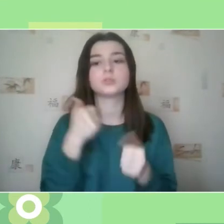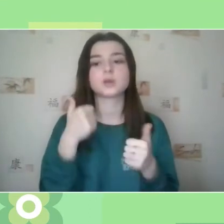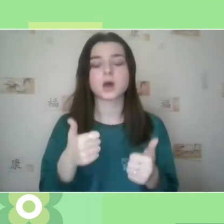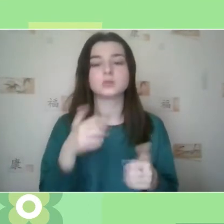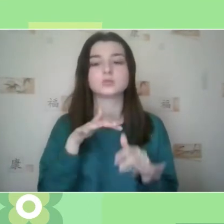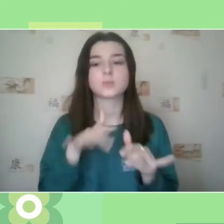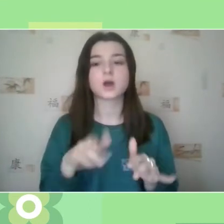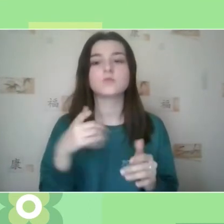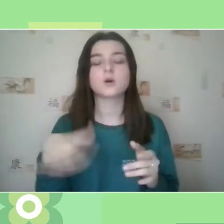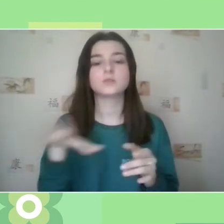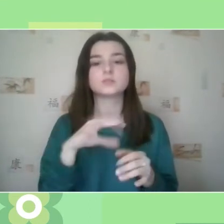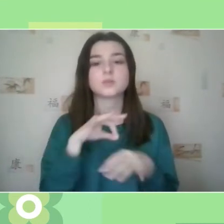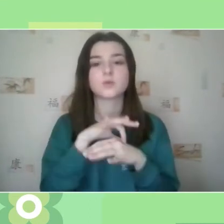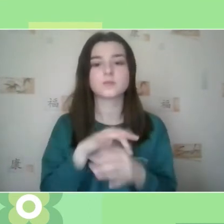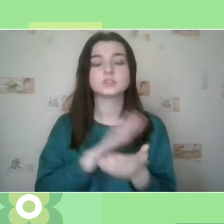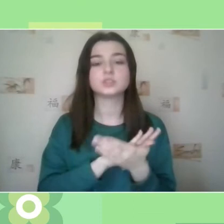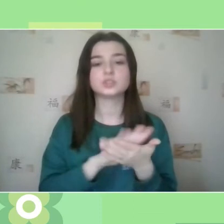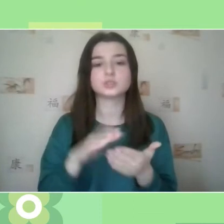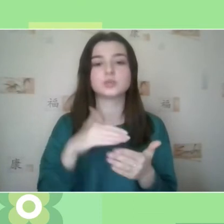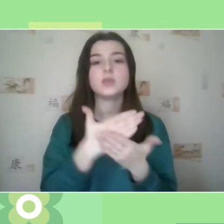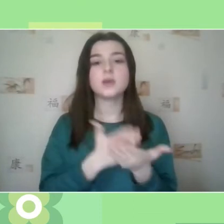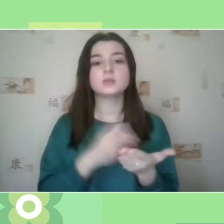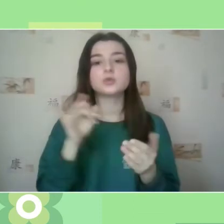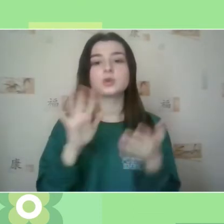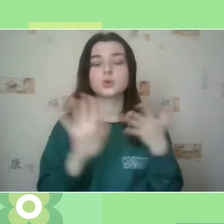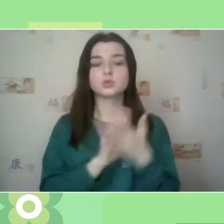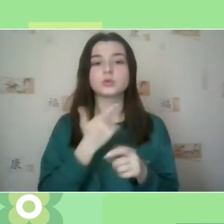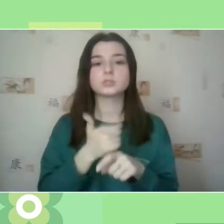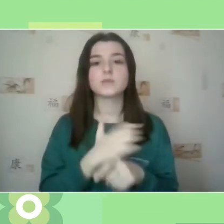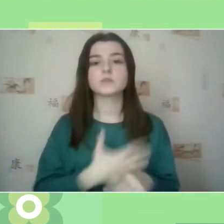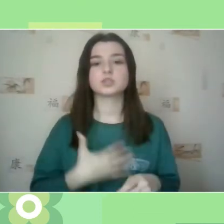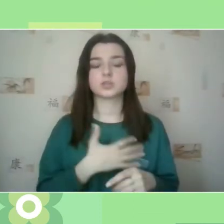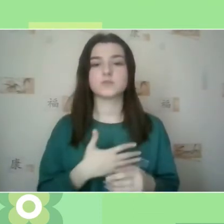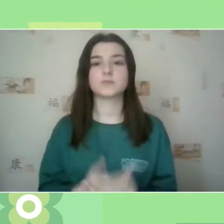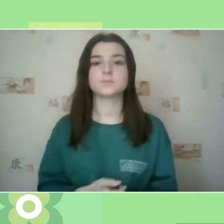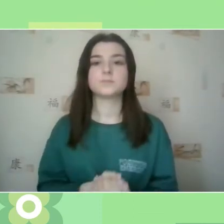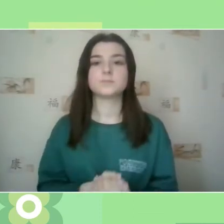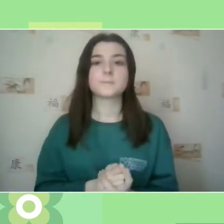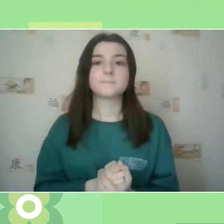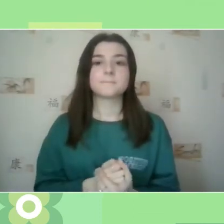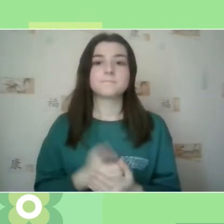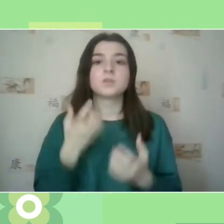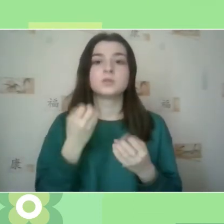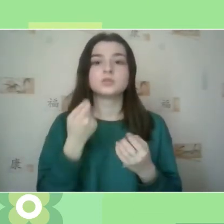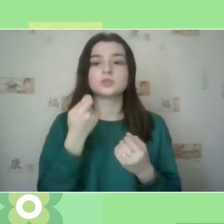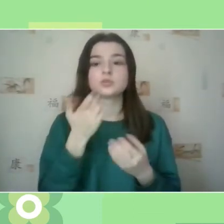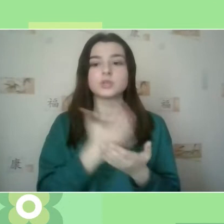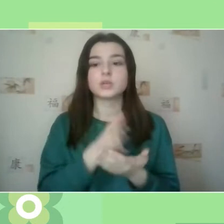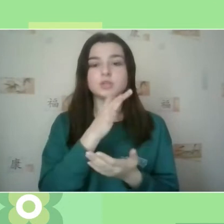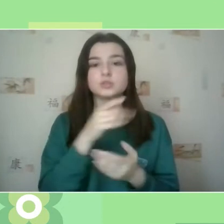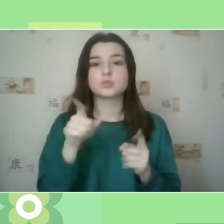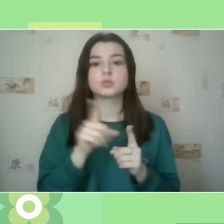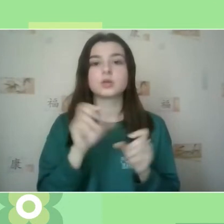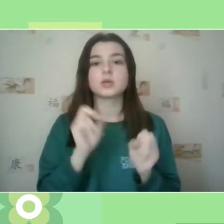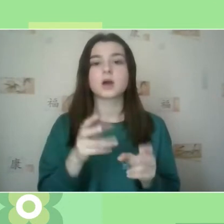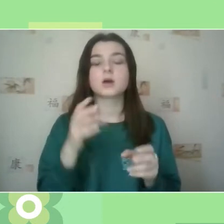менш провести все чисто, якісно і прозоро – ну, це важлива штука. А трохи ще у нас є часу, хочу поговорити про те, як